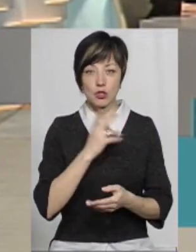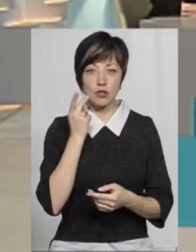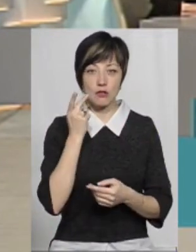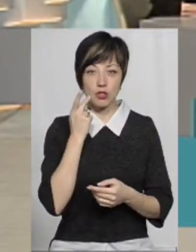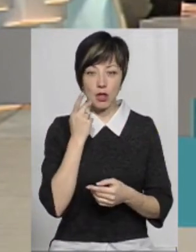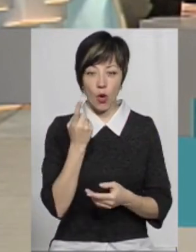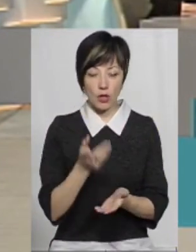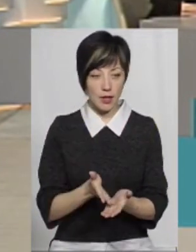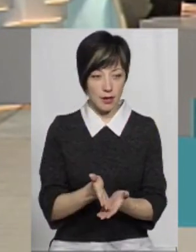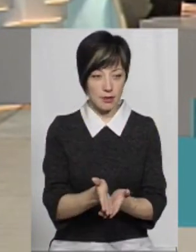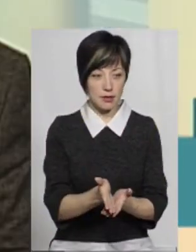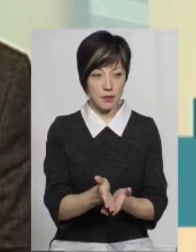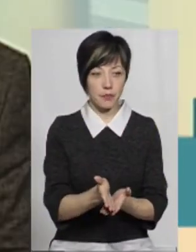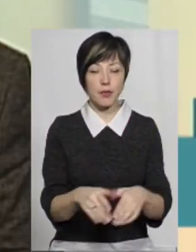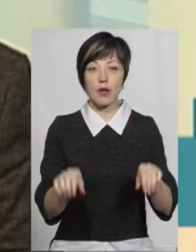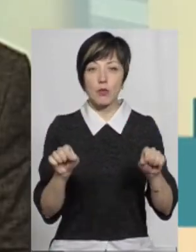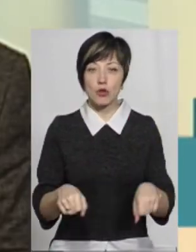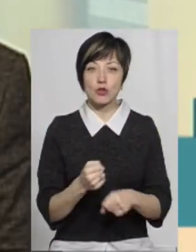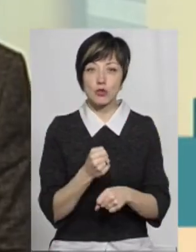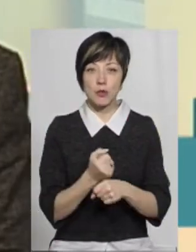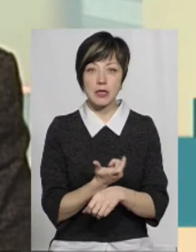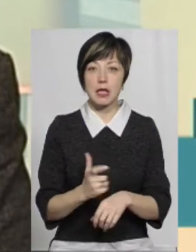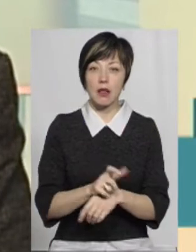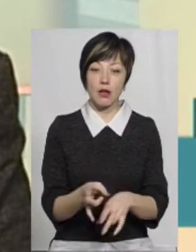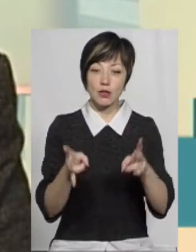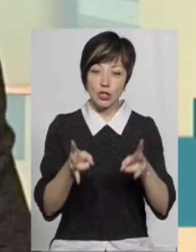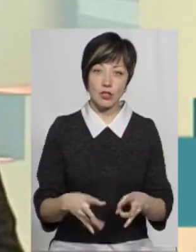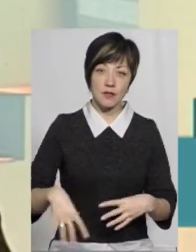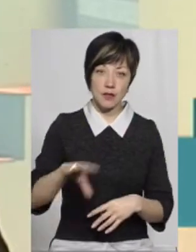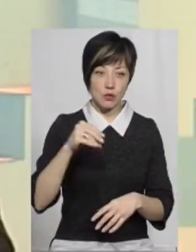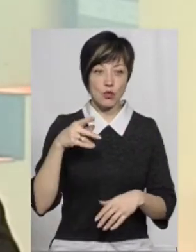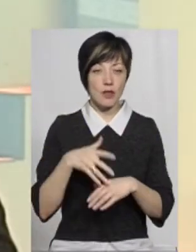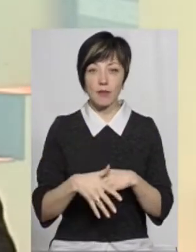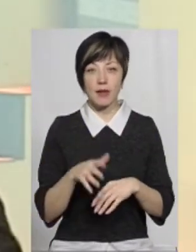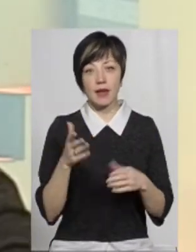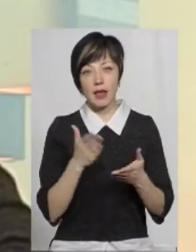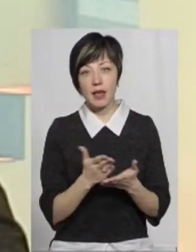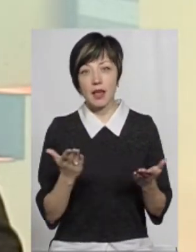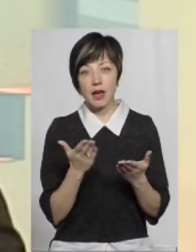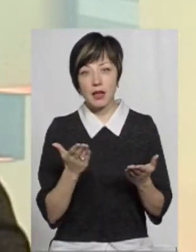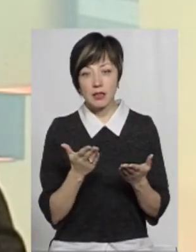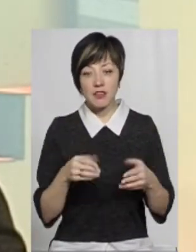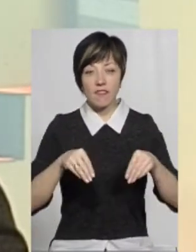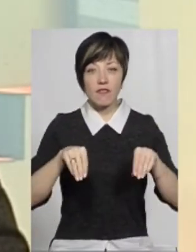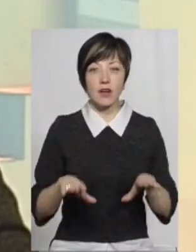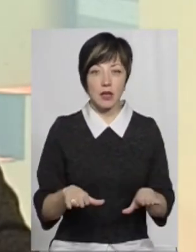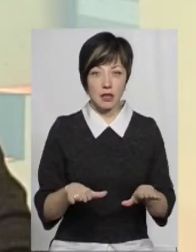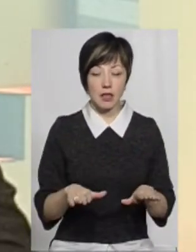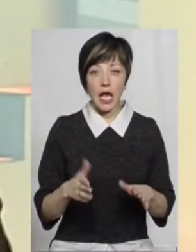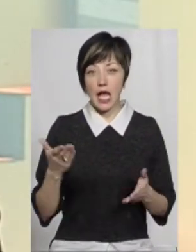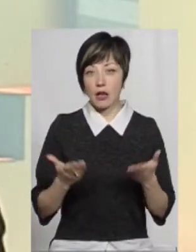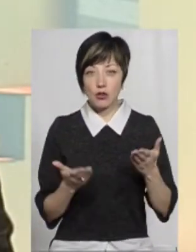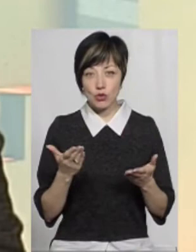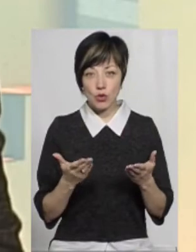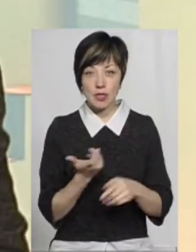завжди одна лінія. Раз. Можна зробити занадто трагічне, і не всі зрозуміють, що є якийсь шлях виходу.